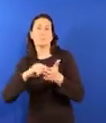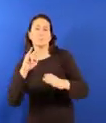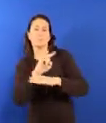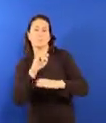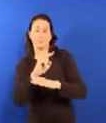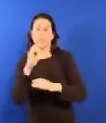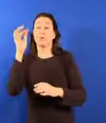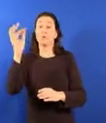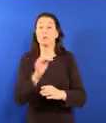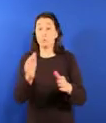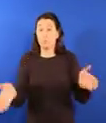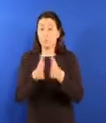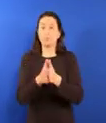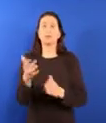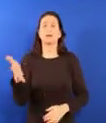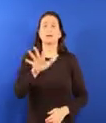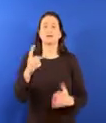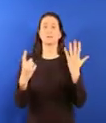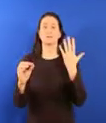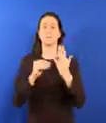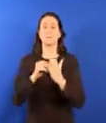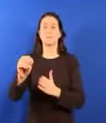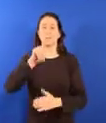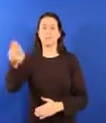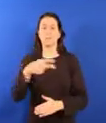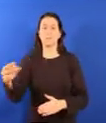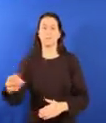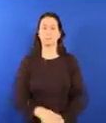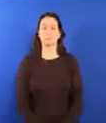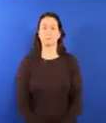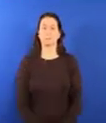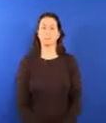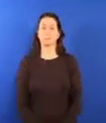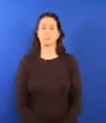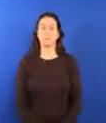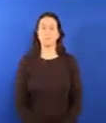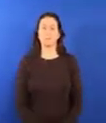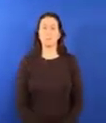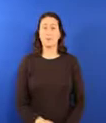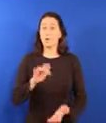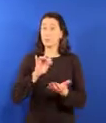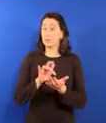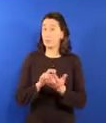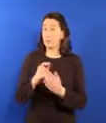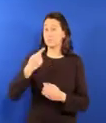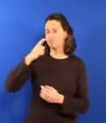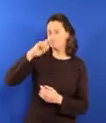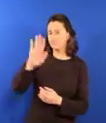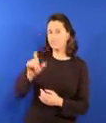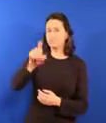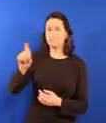Foru Ogasunak egindako lanari esker 2011 urtean 560 milioi euroko iruzur